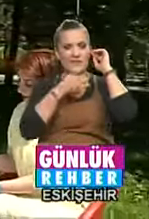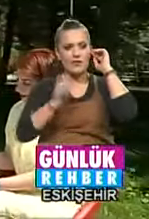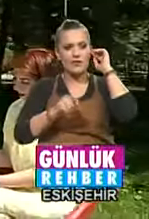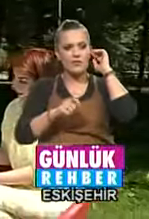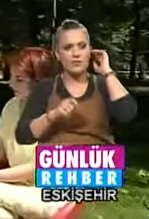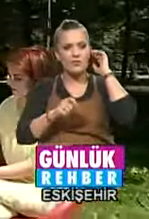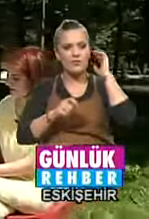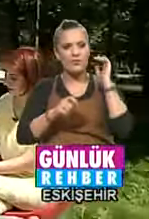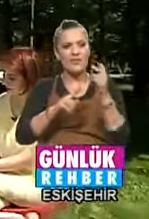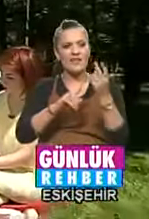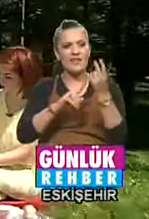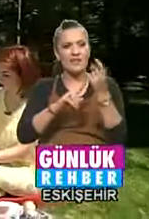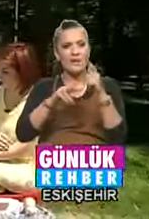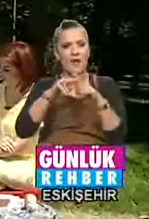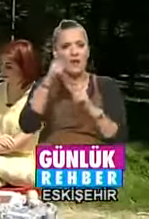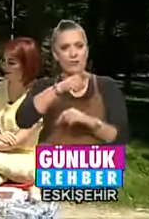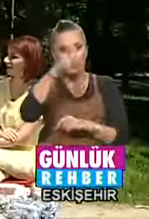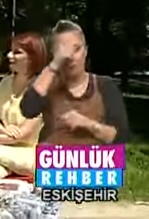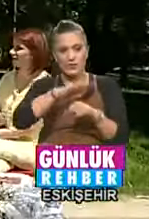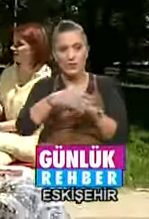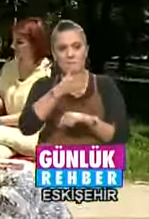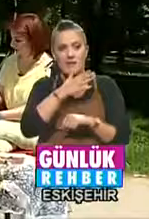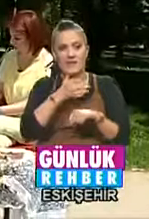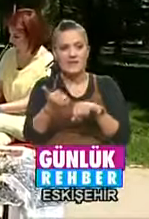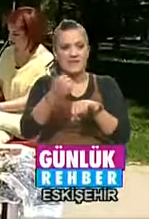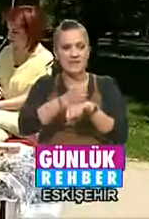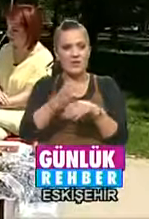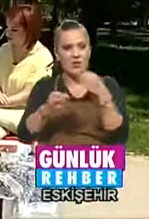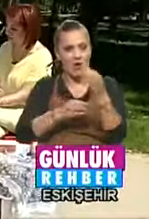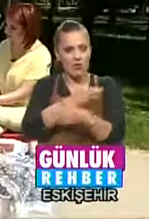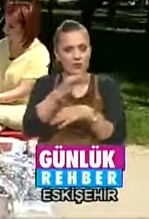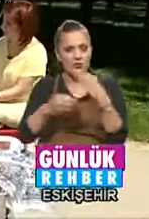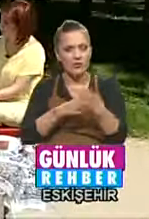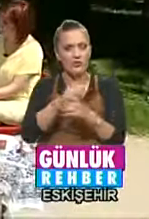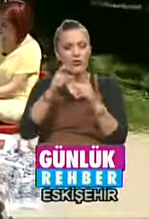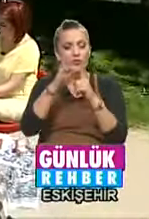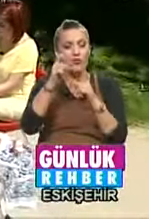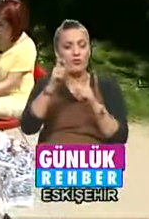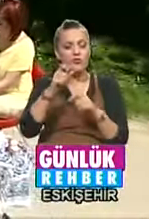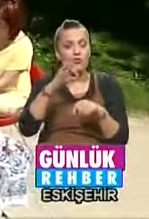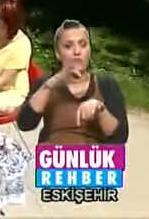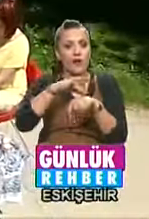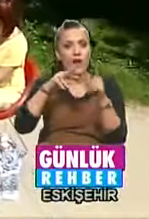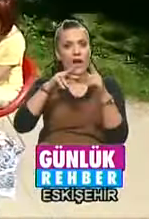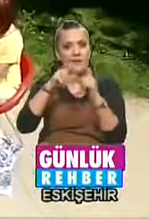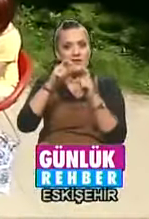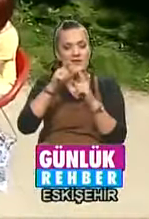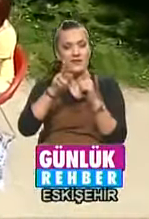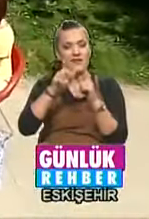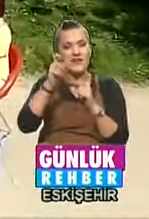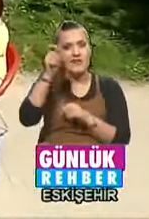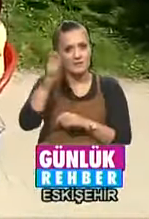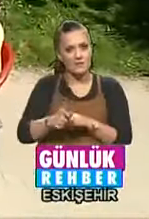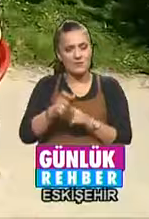Efendim İbrahim Akgün, Türk Dünyası Bilgeler Zirvesi Koordinatörü, Doçent Doktor Amina Şiliyak